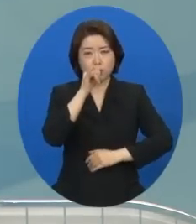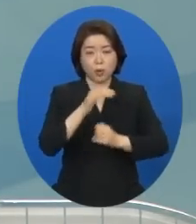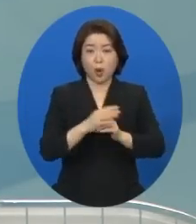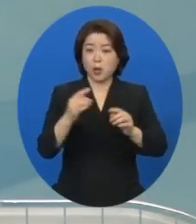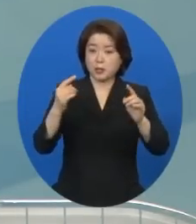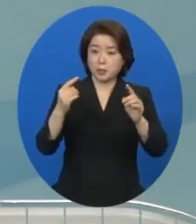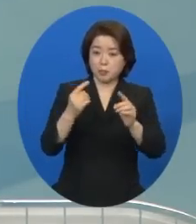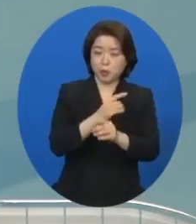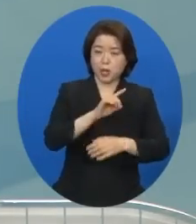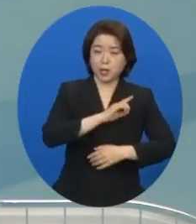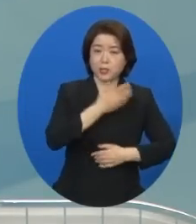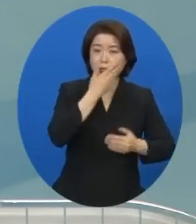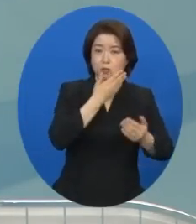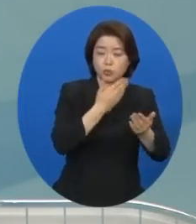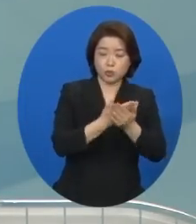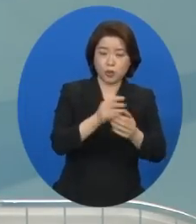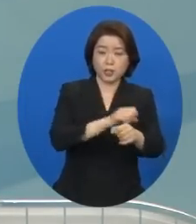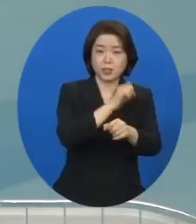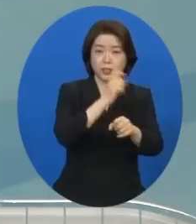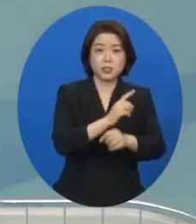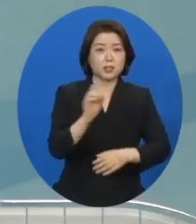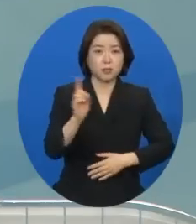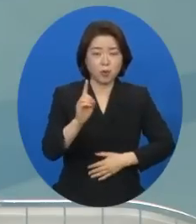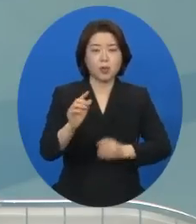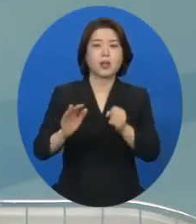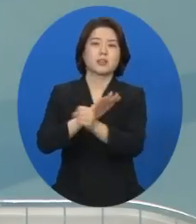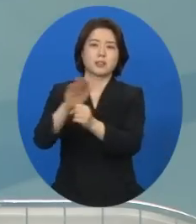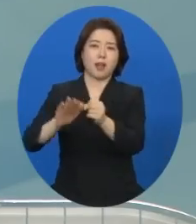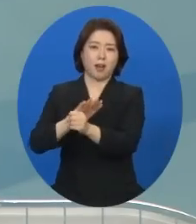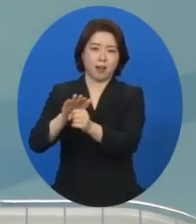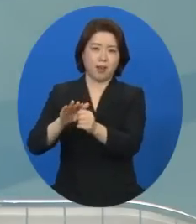변화의 가장 중요한 특징이 사랑입니다.